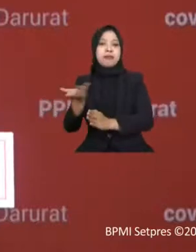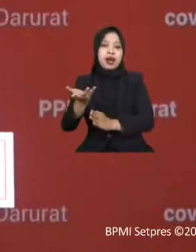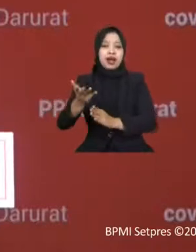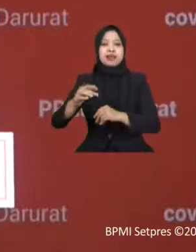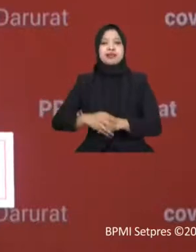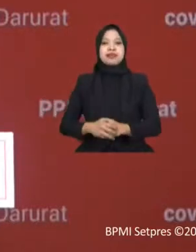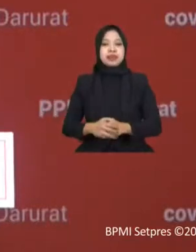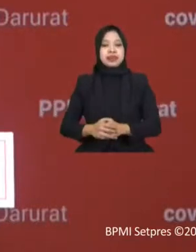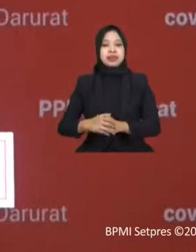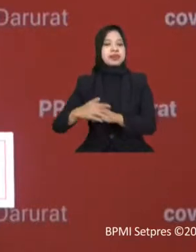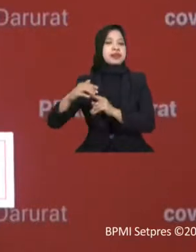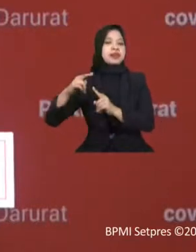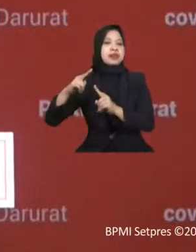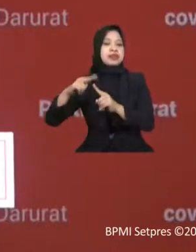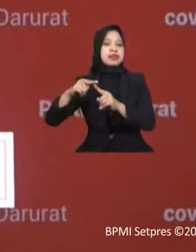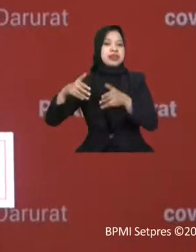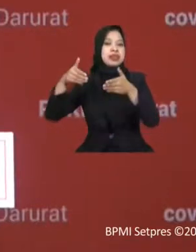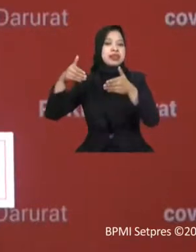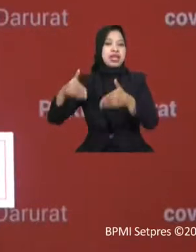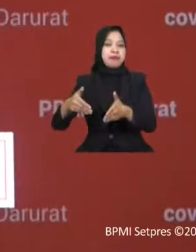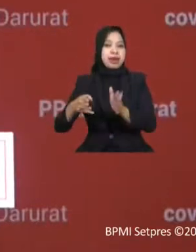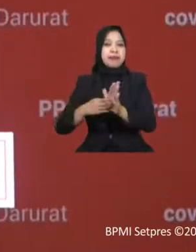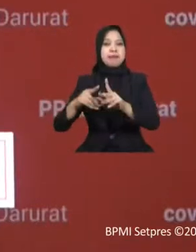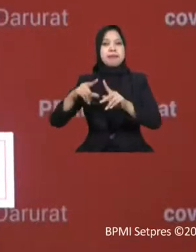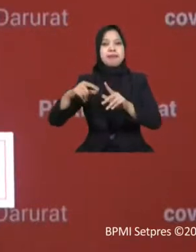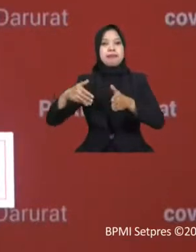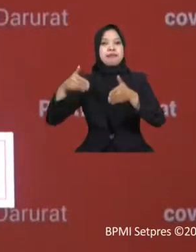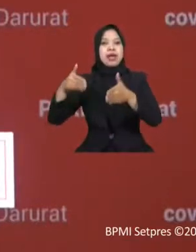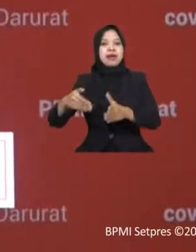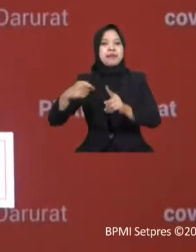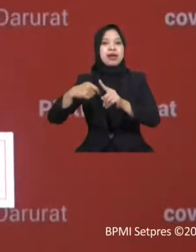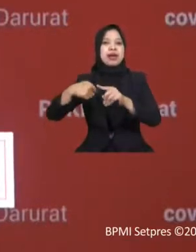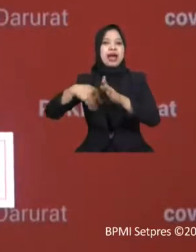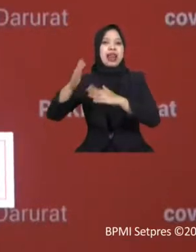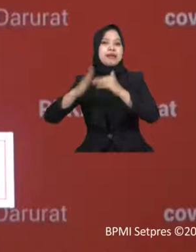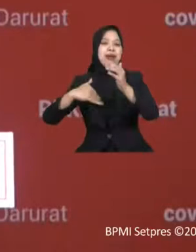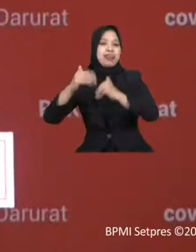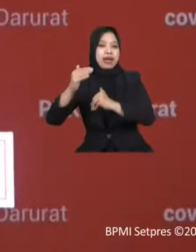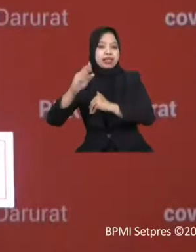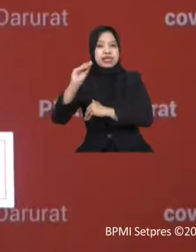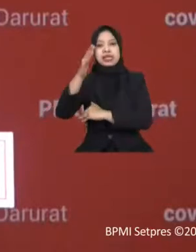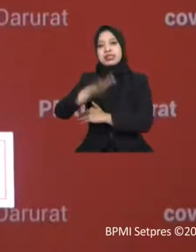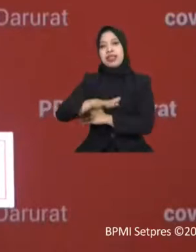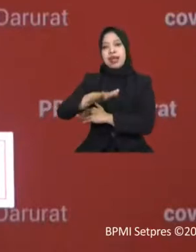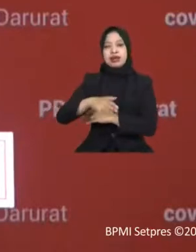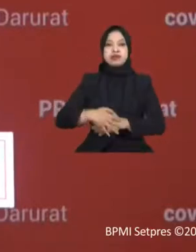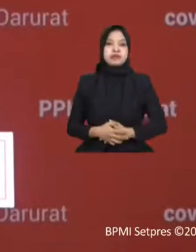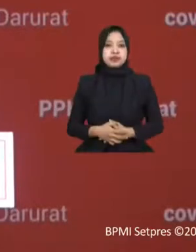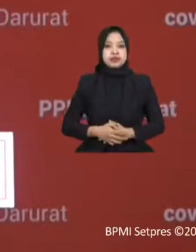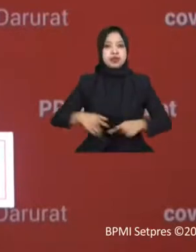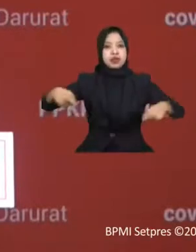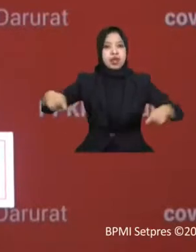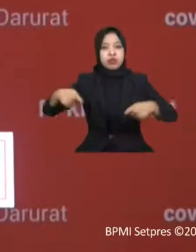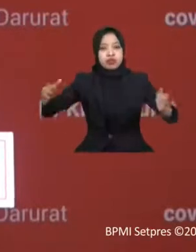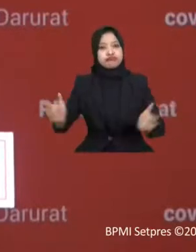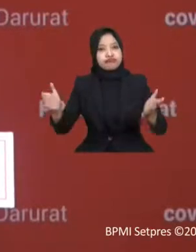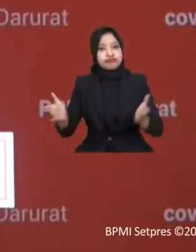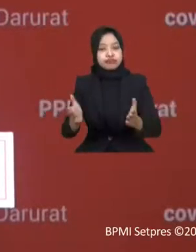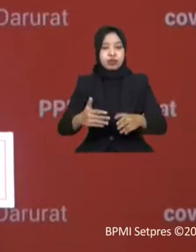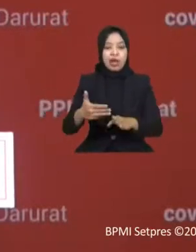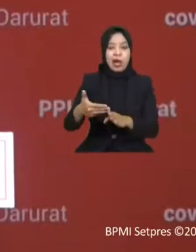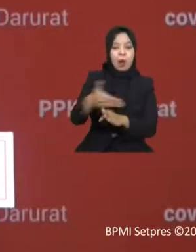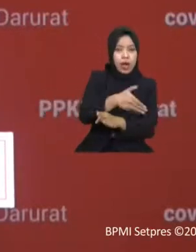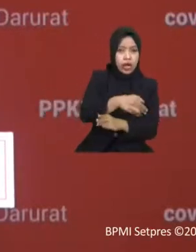Taman Makam Pahlawan nasional utama Kalibata Jakarta di awal ppkm darurat